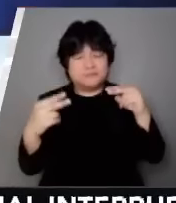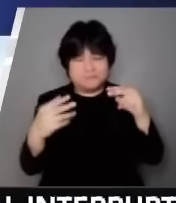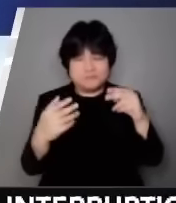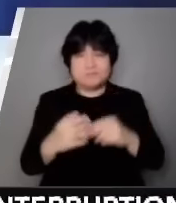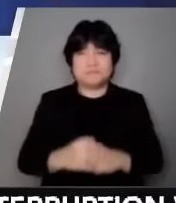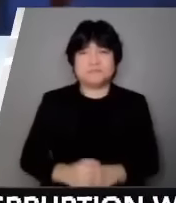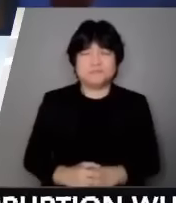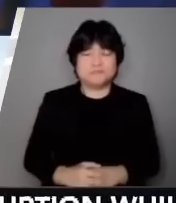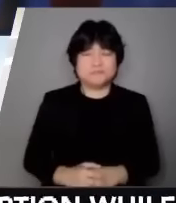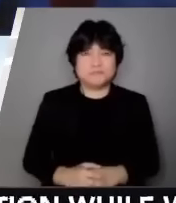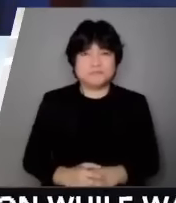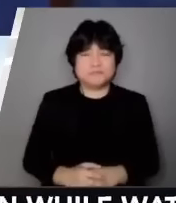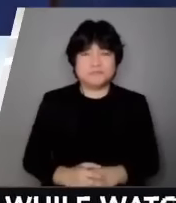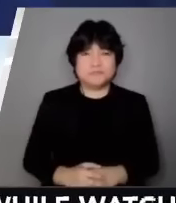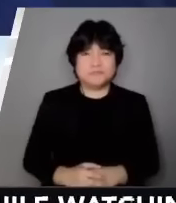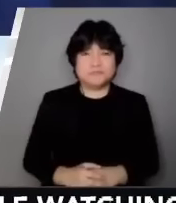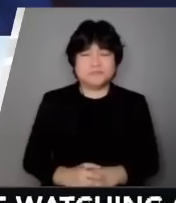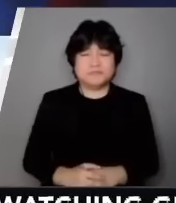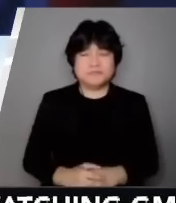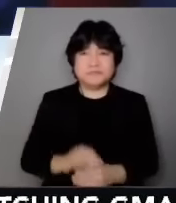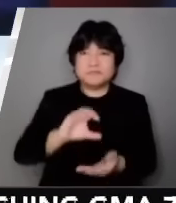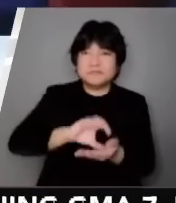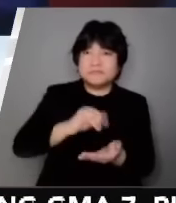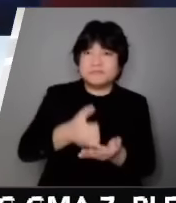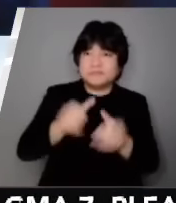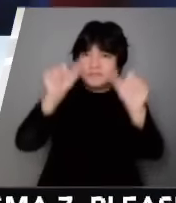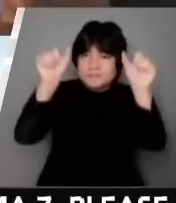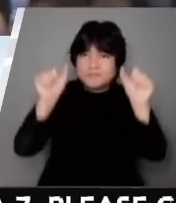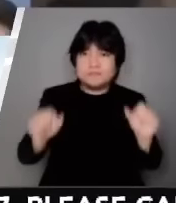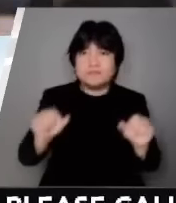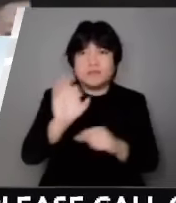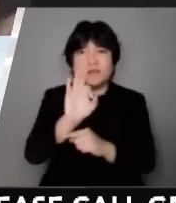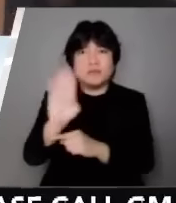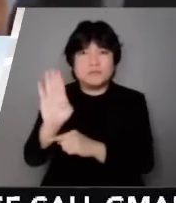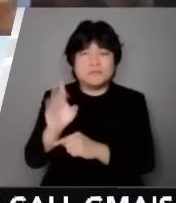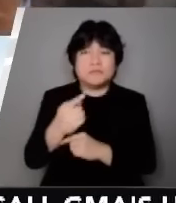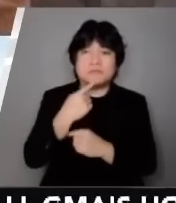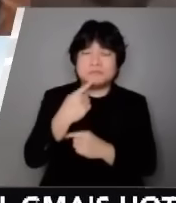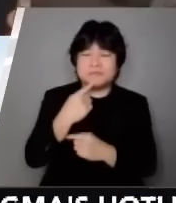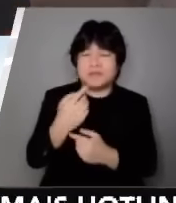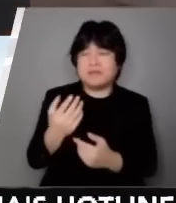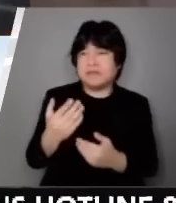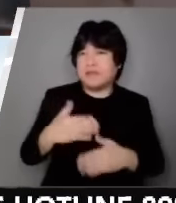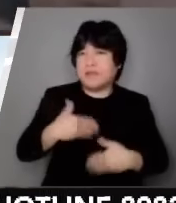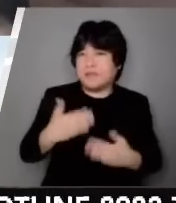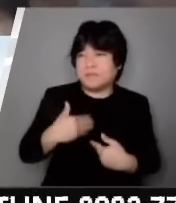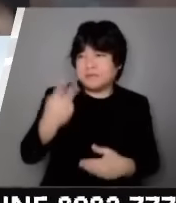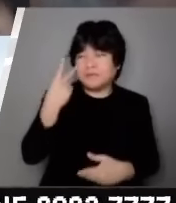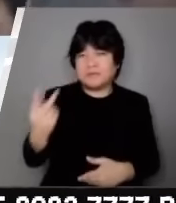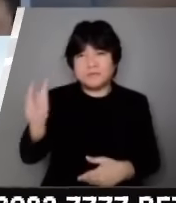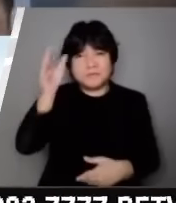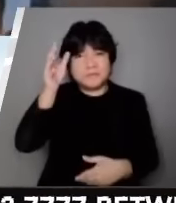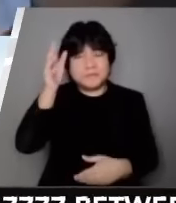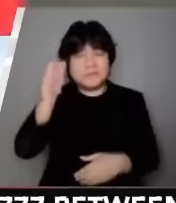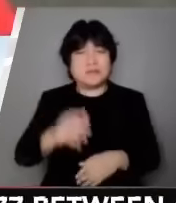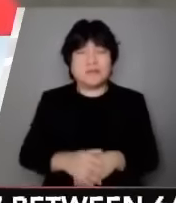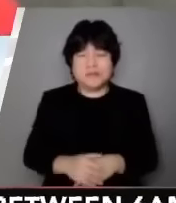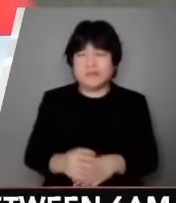Sa Facebook post, tinag ni Carlos ang kanyang ama at sinabing masaya siya na nakita niya ito. Dagdag pa niya, "Kita-kits